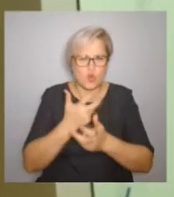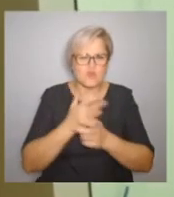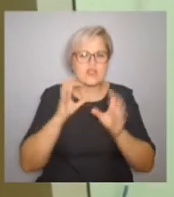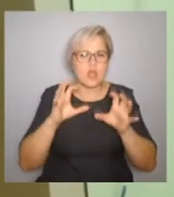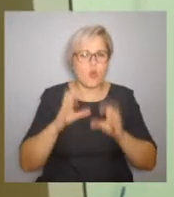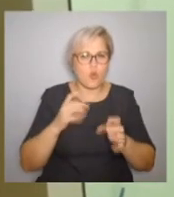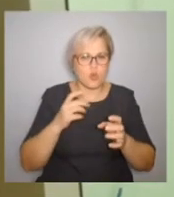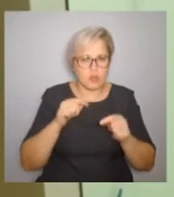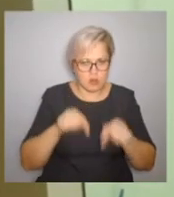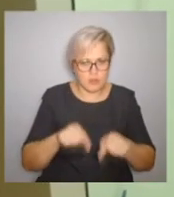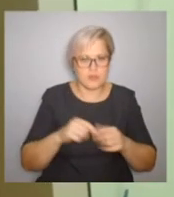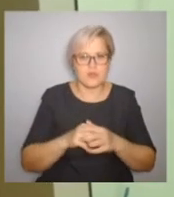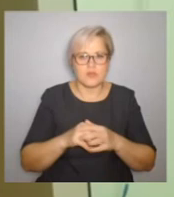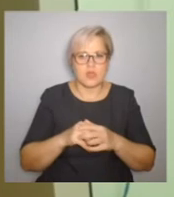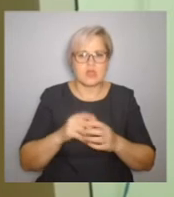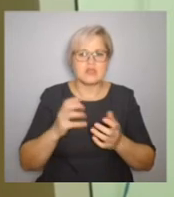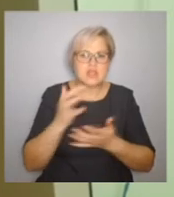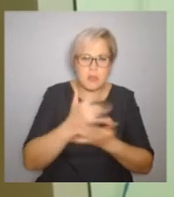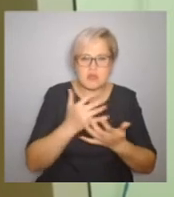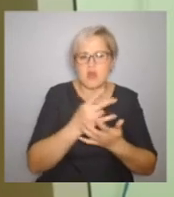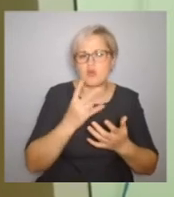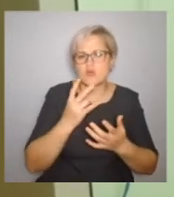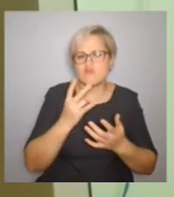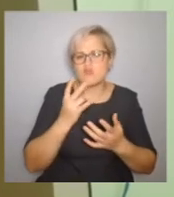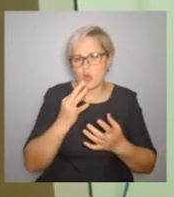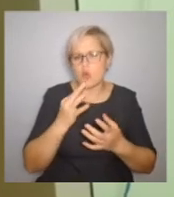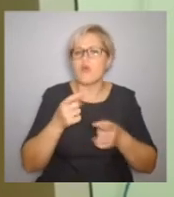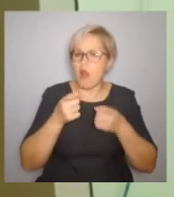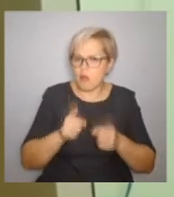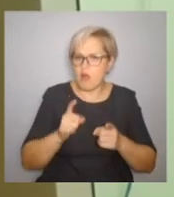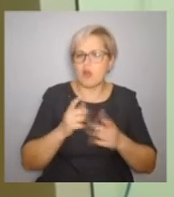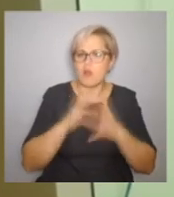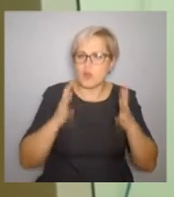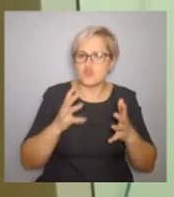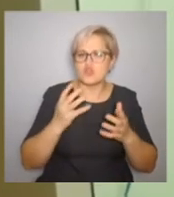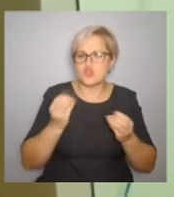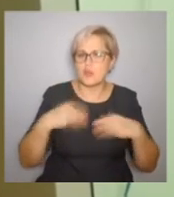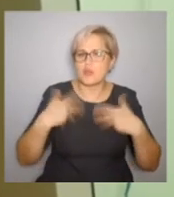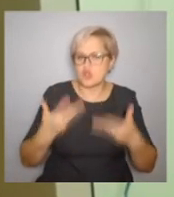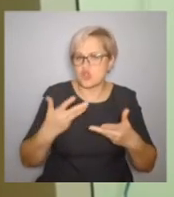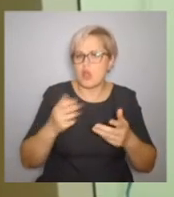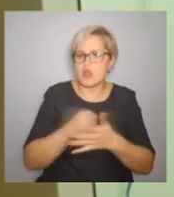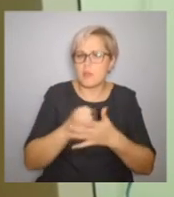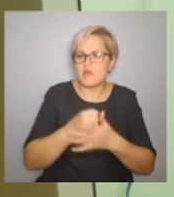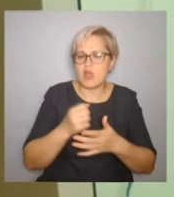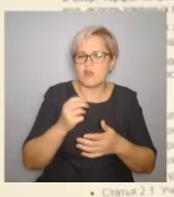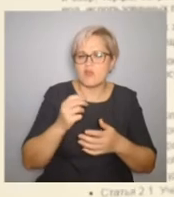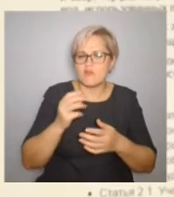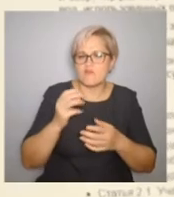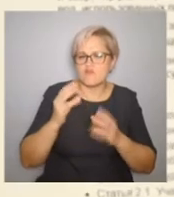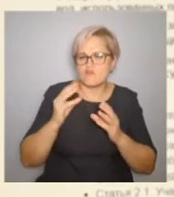Необычно звучит, но мамонтовая фауна, по сути, тоже добыча полезных ископаемых. Она, как и нефть, является невозобновляемым природным